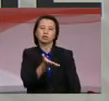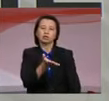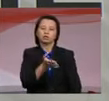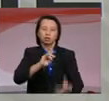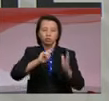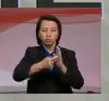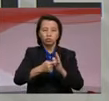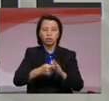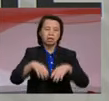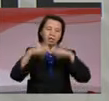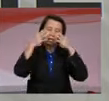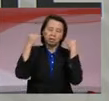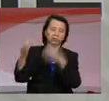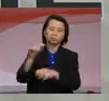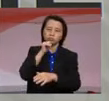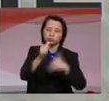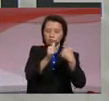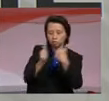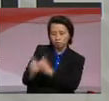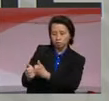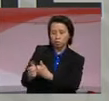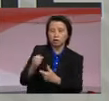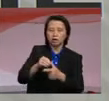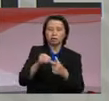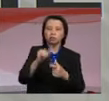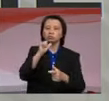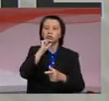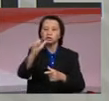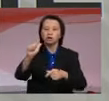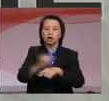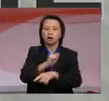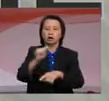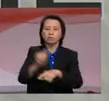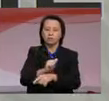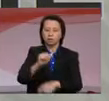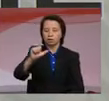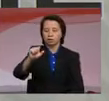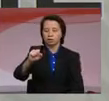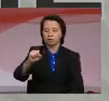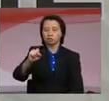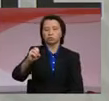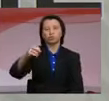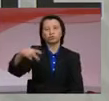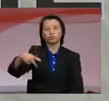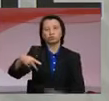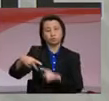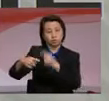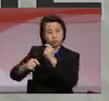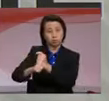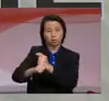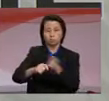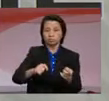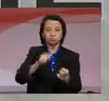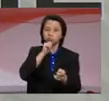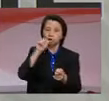mula tidak mematuhi ataupun mengamalkan prosedur operasi standard yang telah